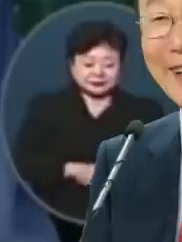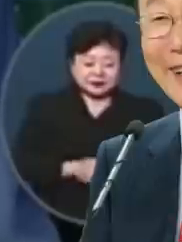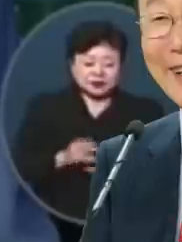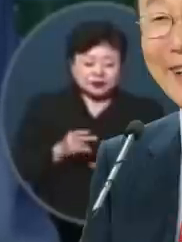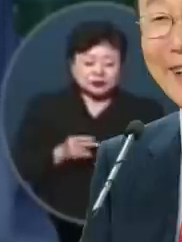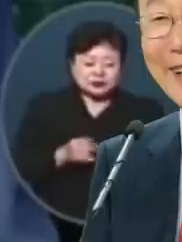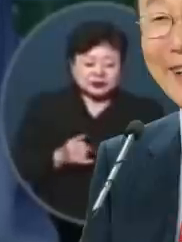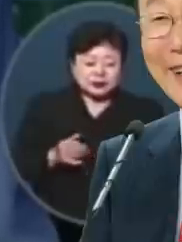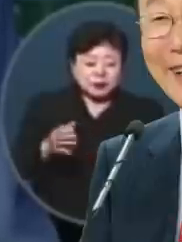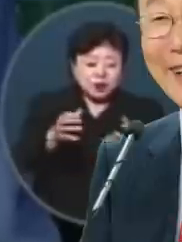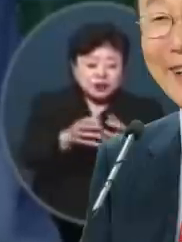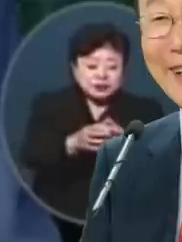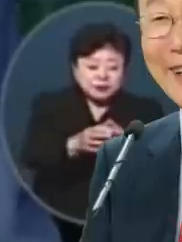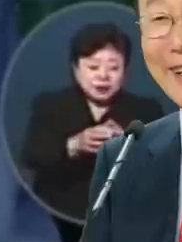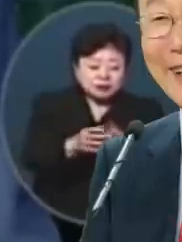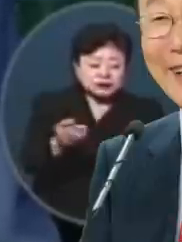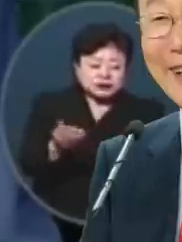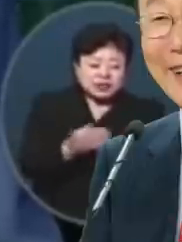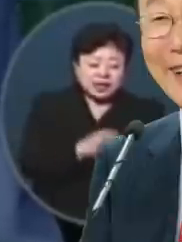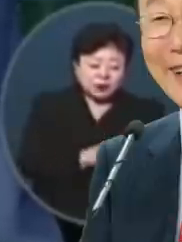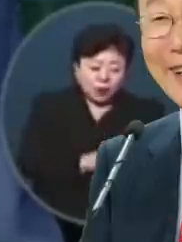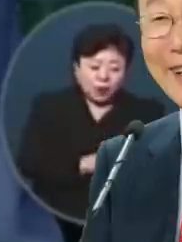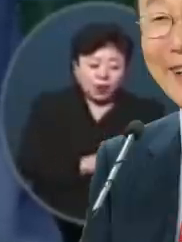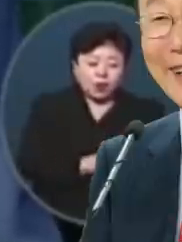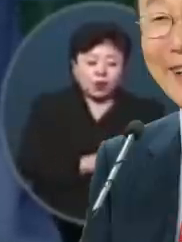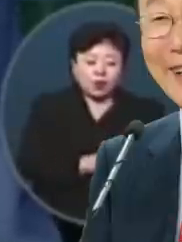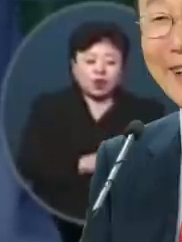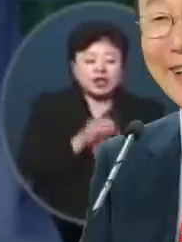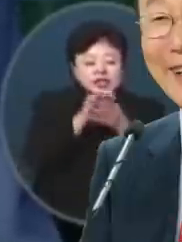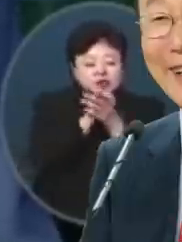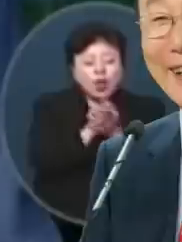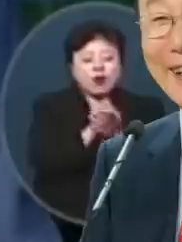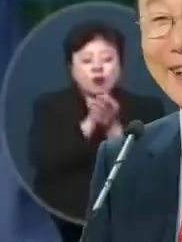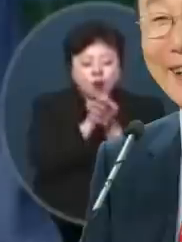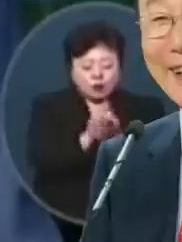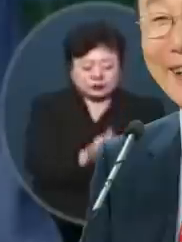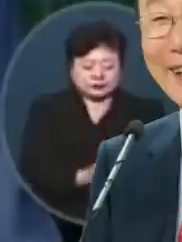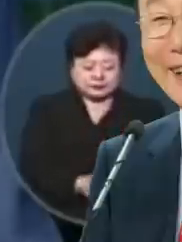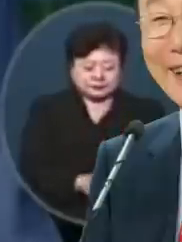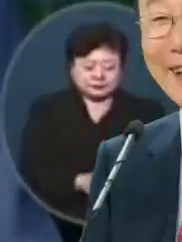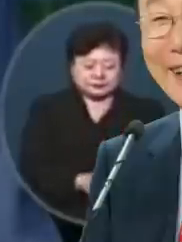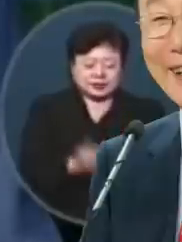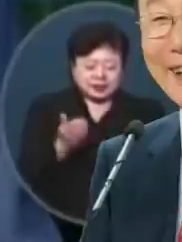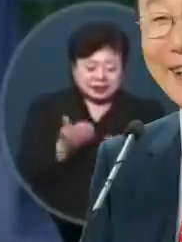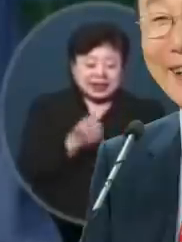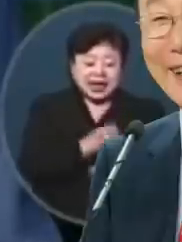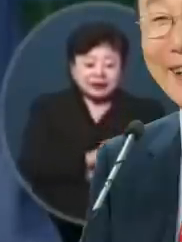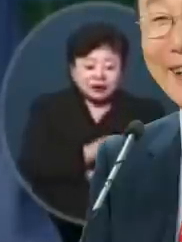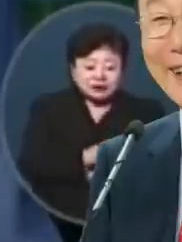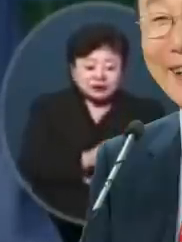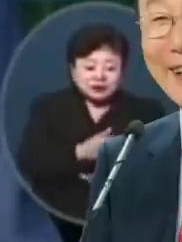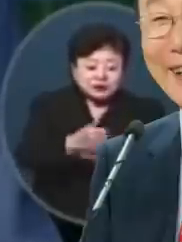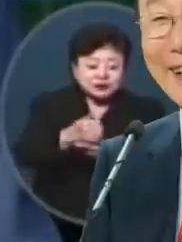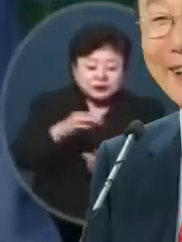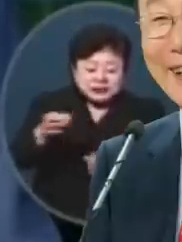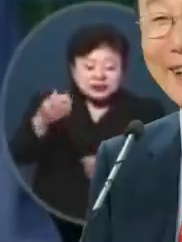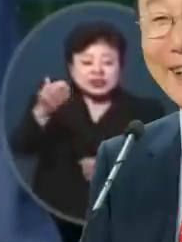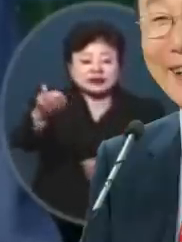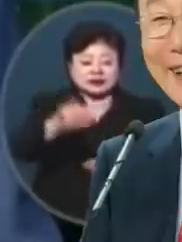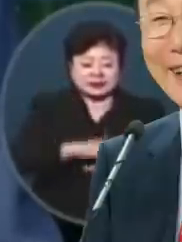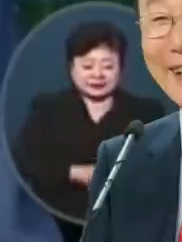사람 모였으면 무슨 일을 해도 기도하고 일을 하는 것이 주님을 인정하는 것이죠.